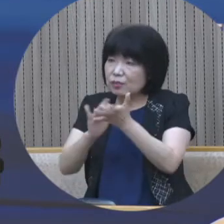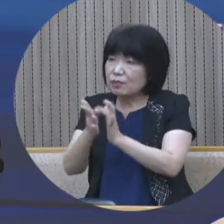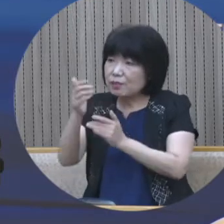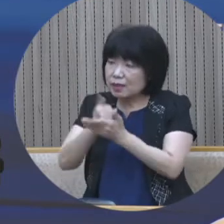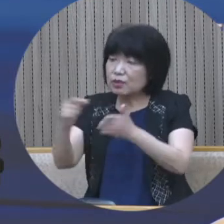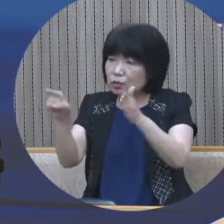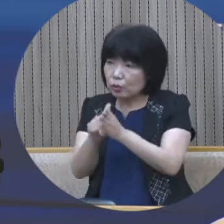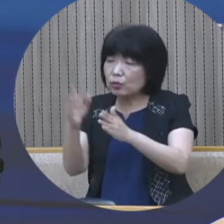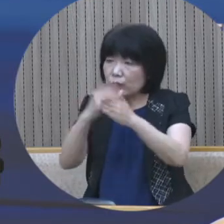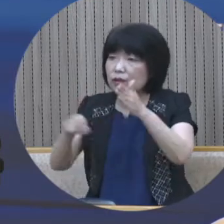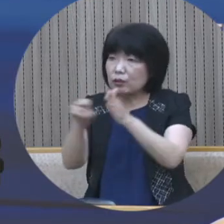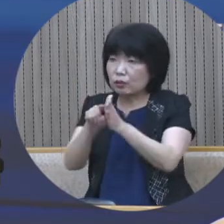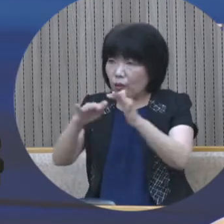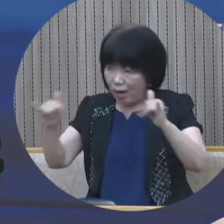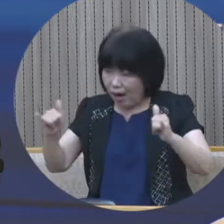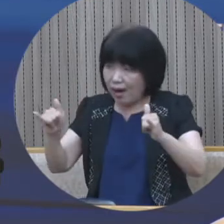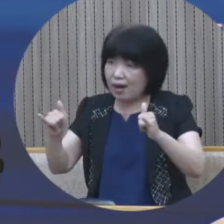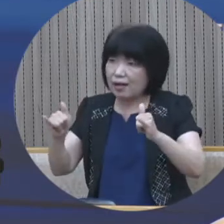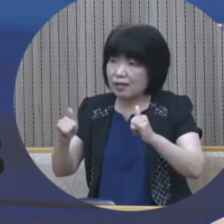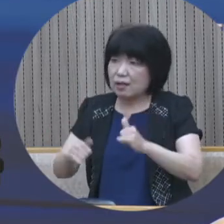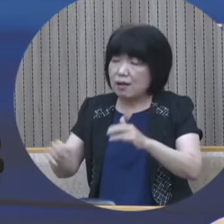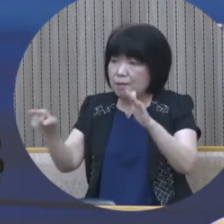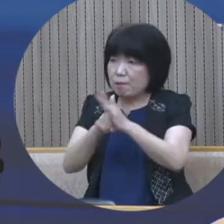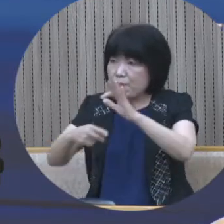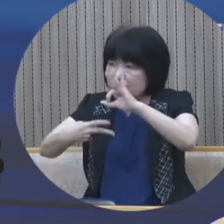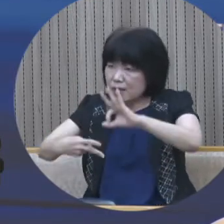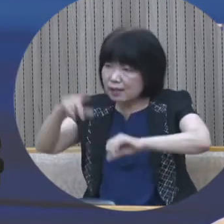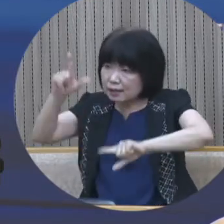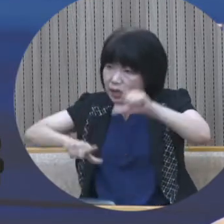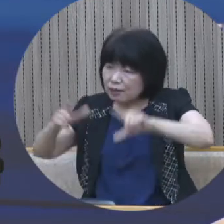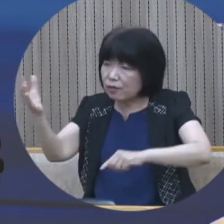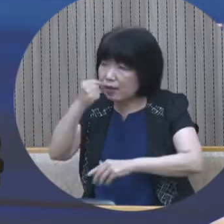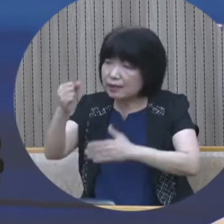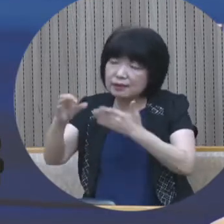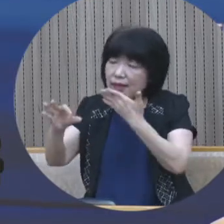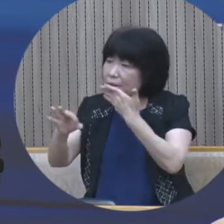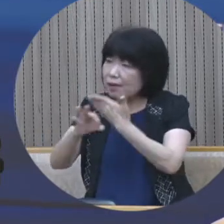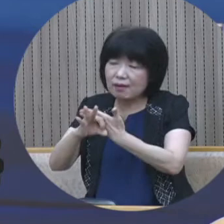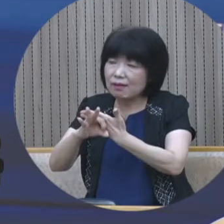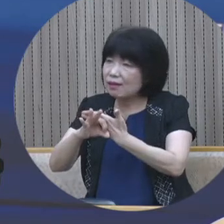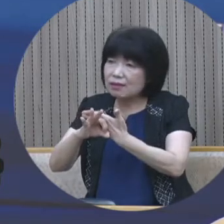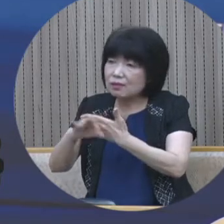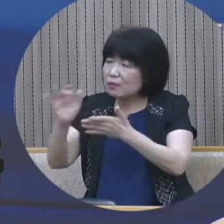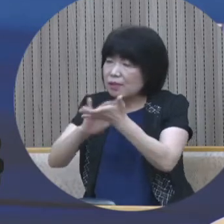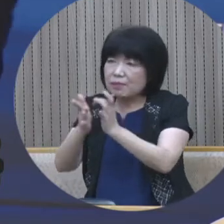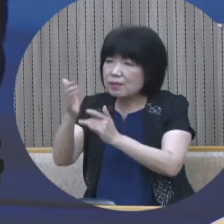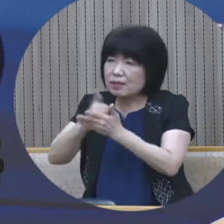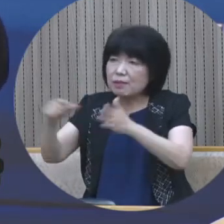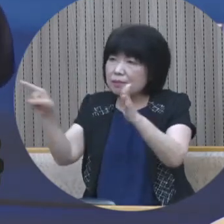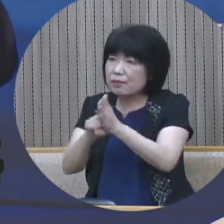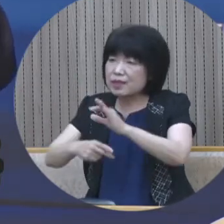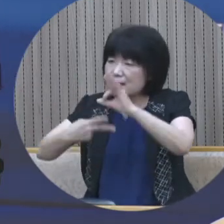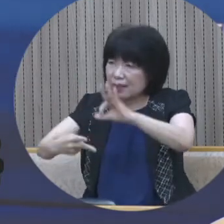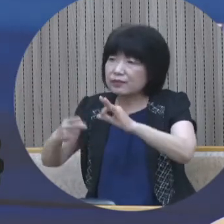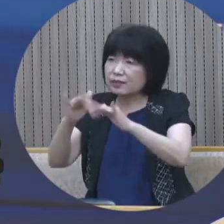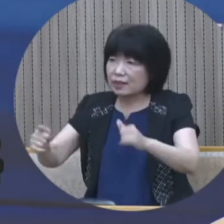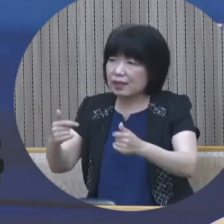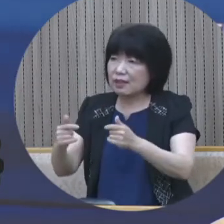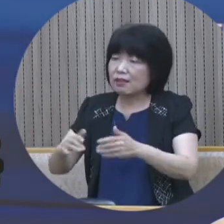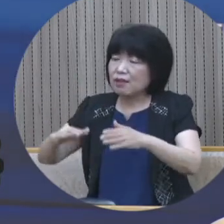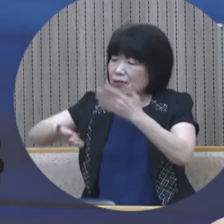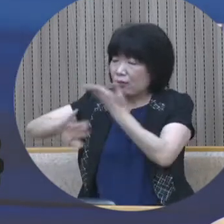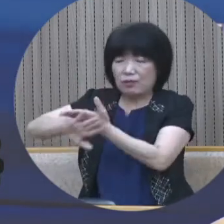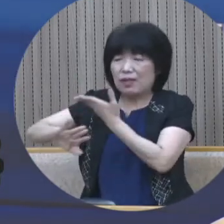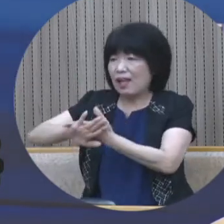예수님을 믿는 성도가 불신앙의 태도를 취한다는 것은 예수님을 믿지 않는 사람들과는 전혀 다른